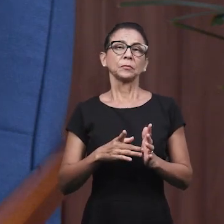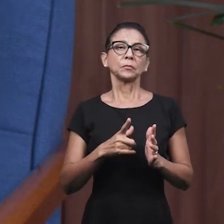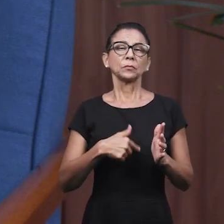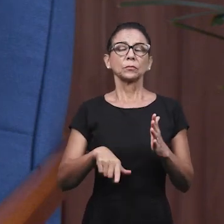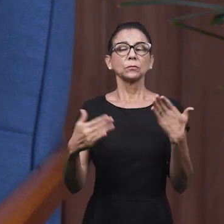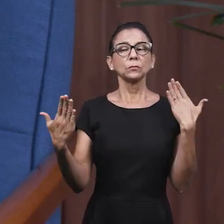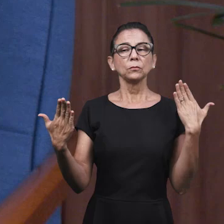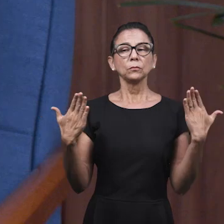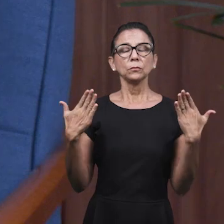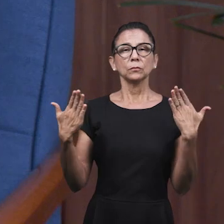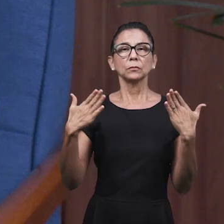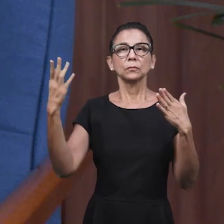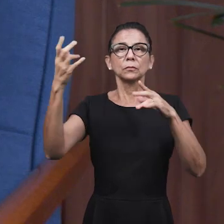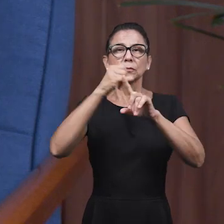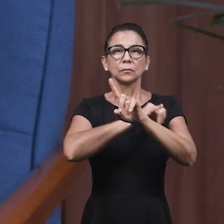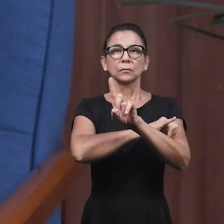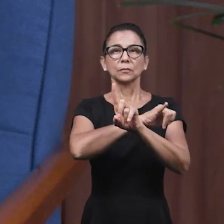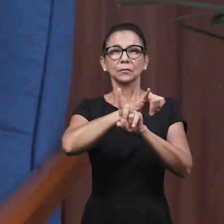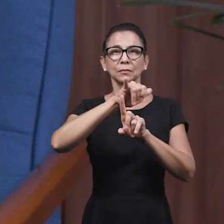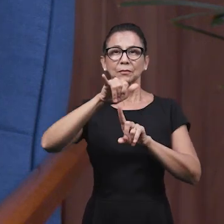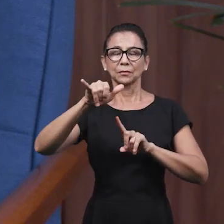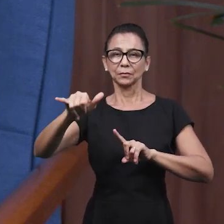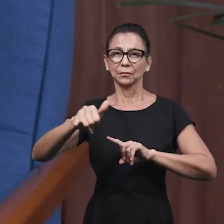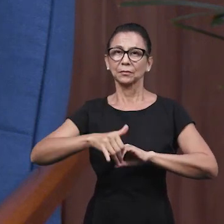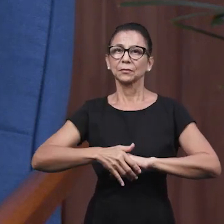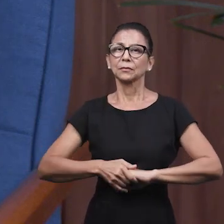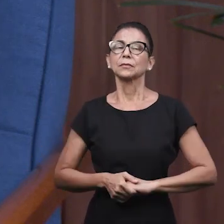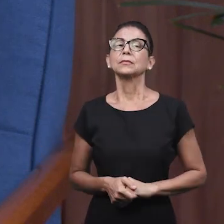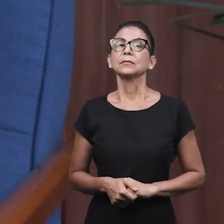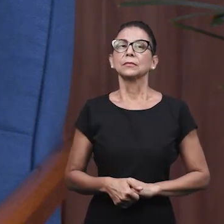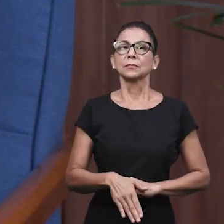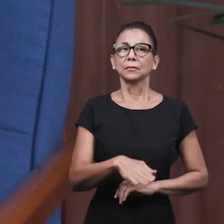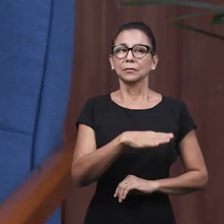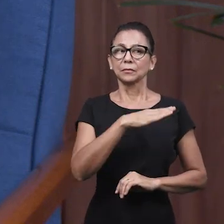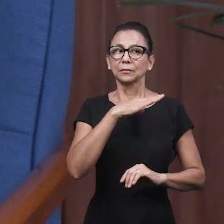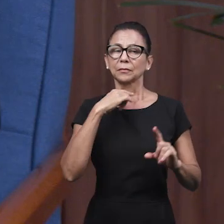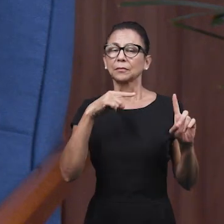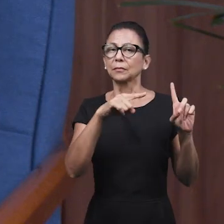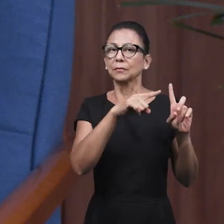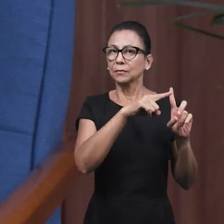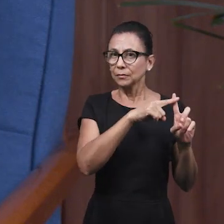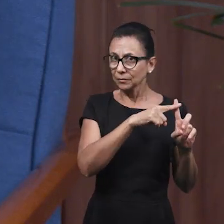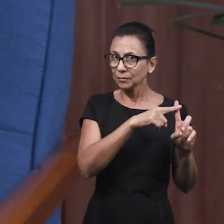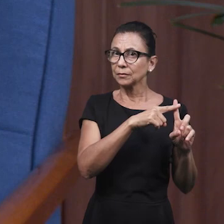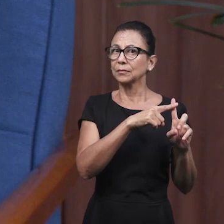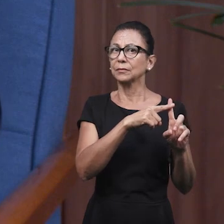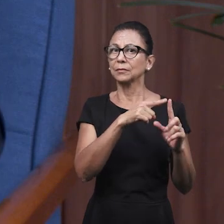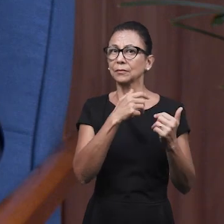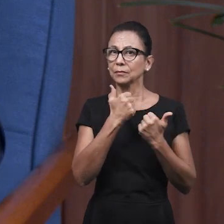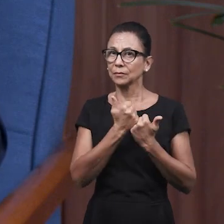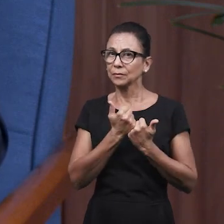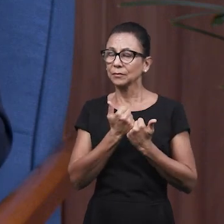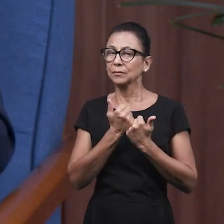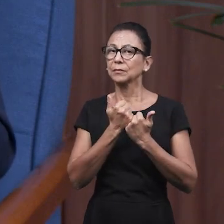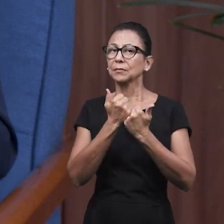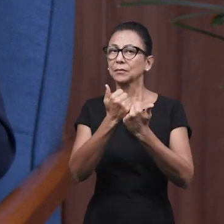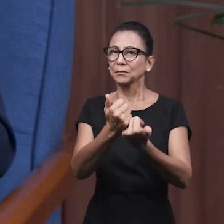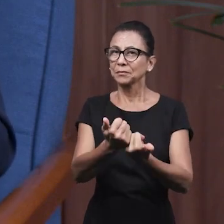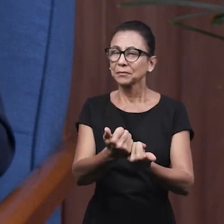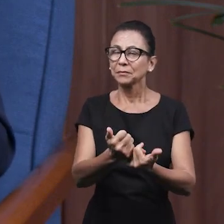typologie prophétique qui nous enseigne qu'il n'a pas été épargné de la croix pour moi et pour